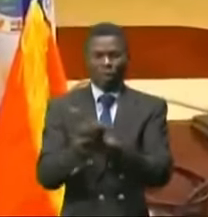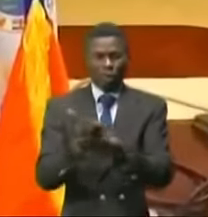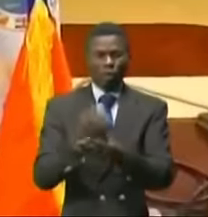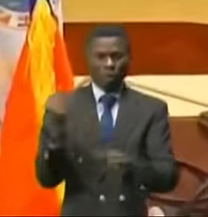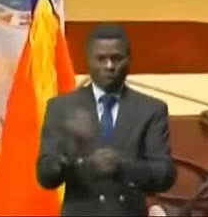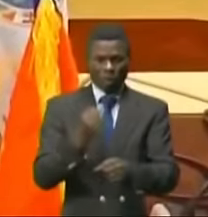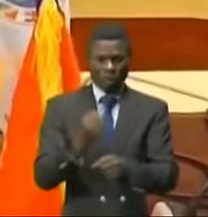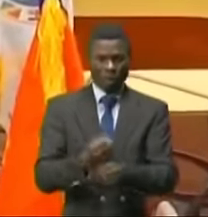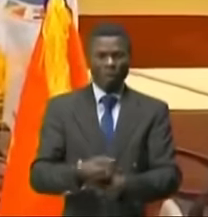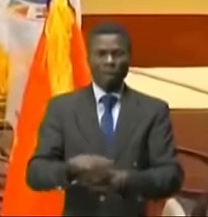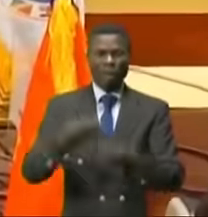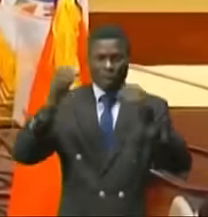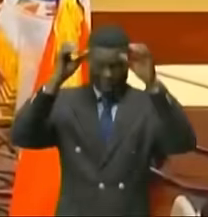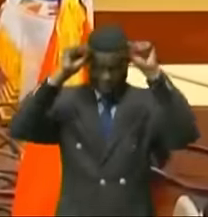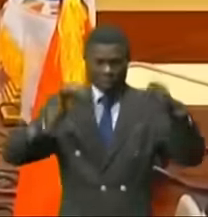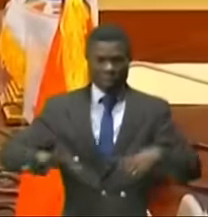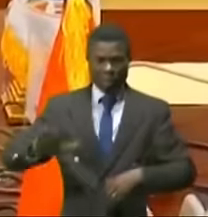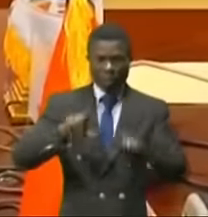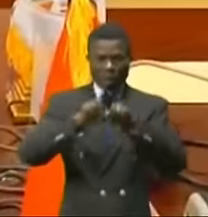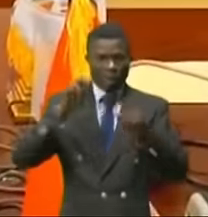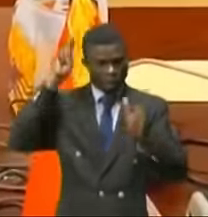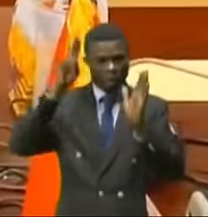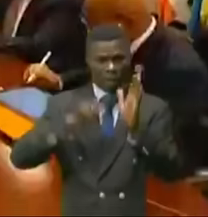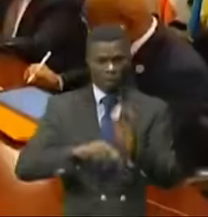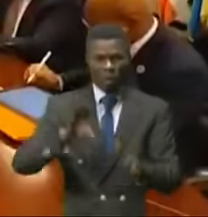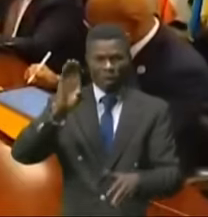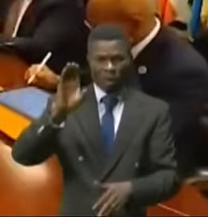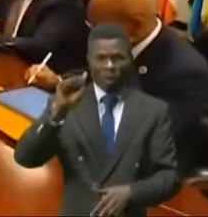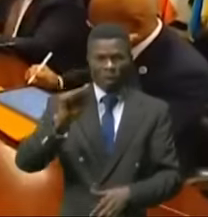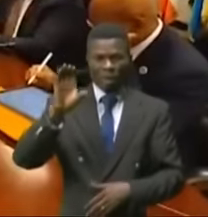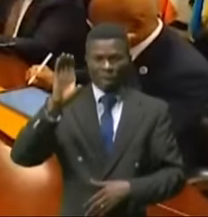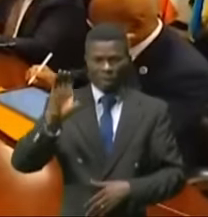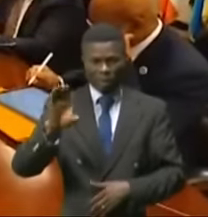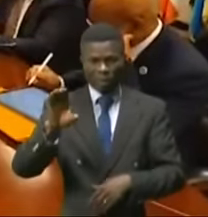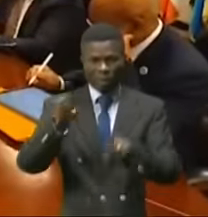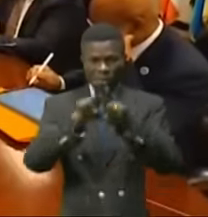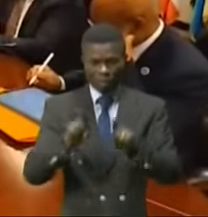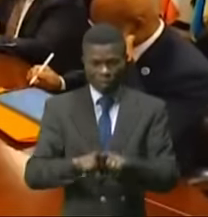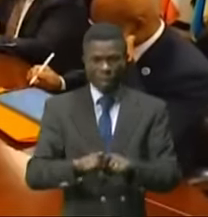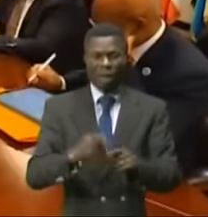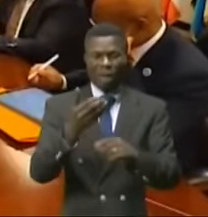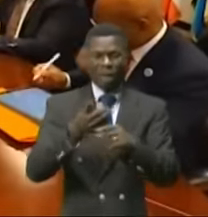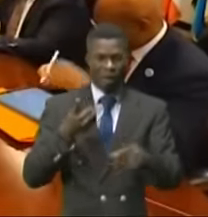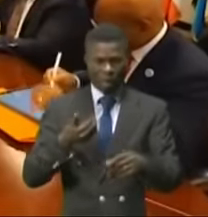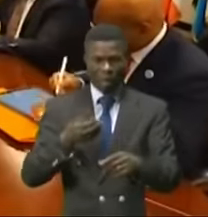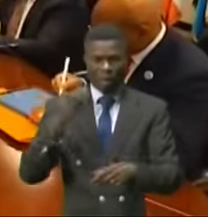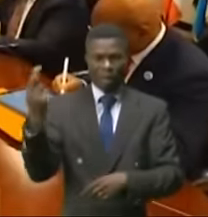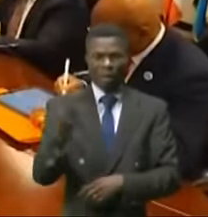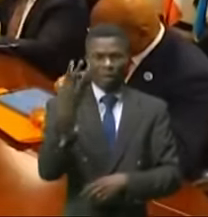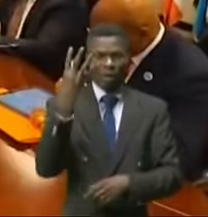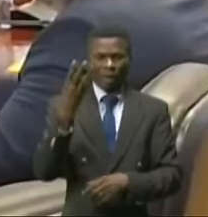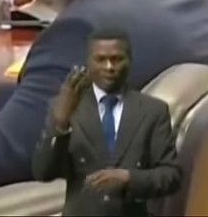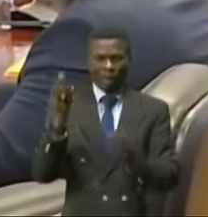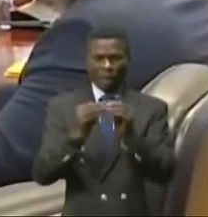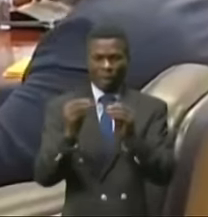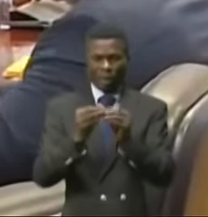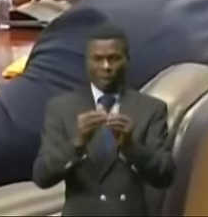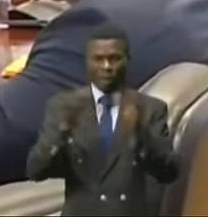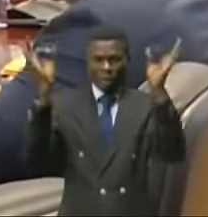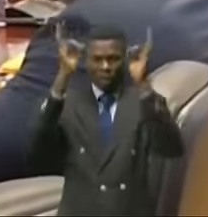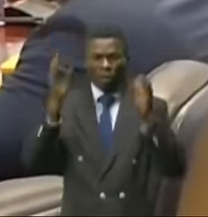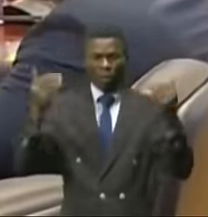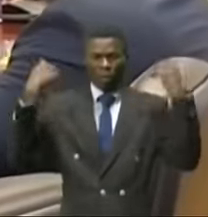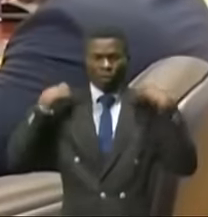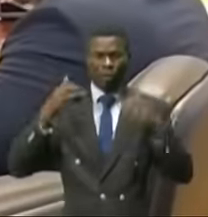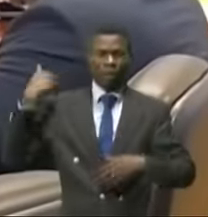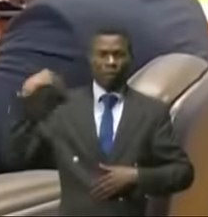travail aux chefs d'État et de gouvernement de la CEAC et ce, en prélude de la 24e session ordinaire du Forum des chefs